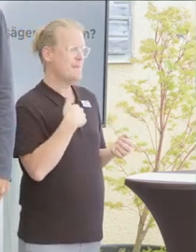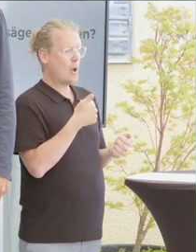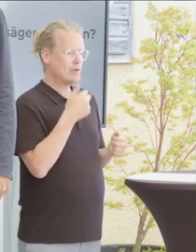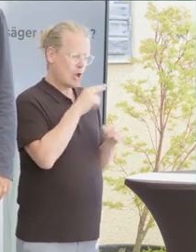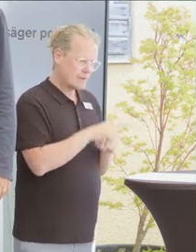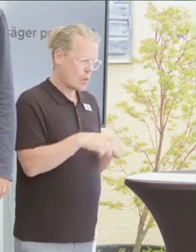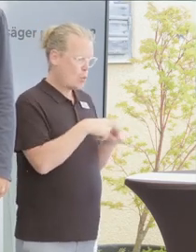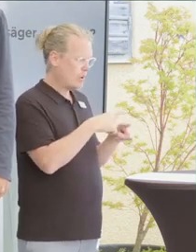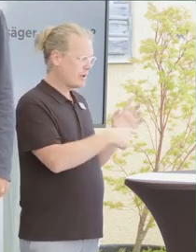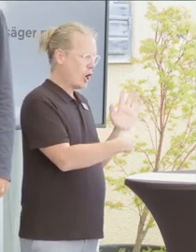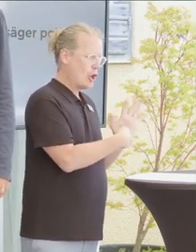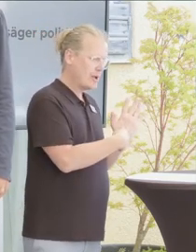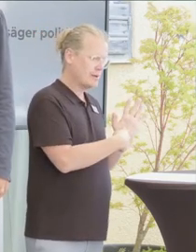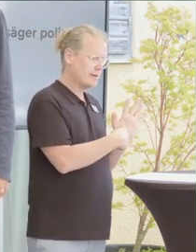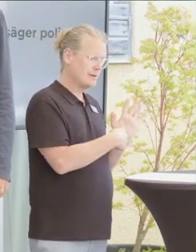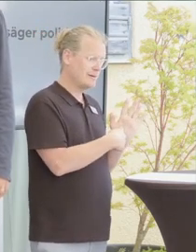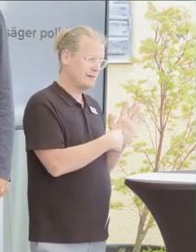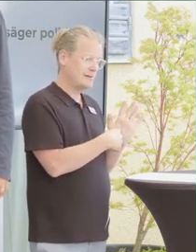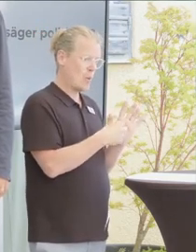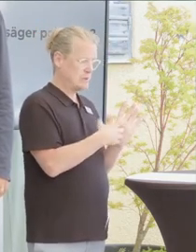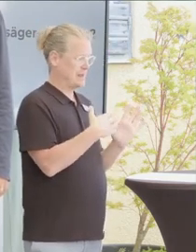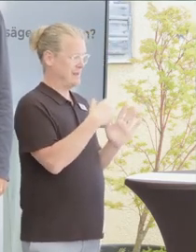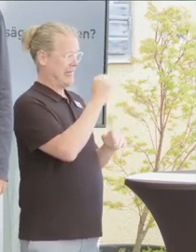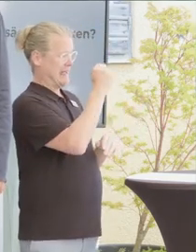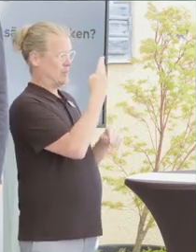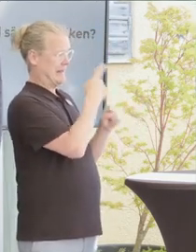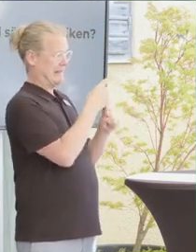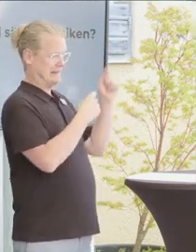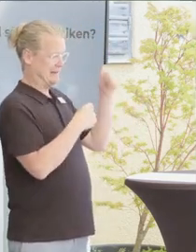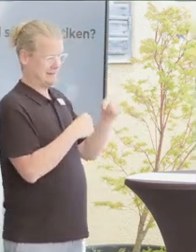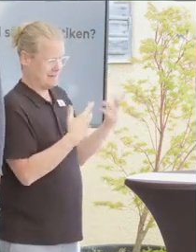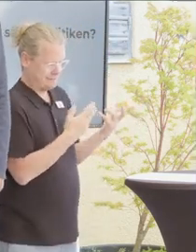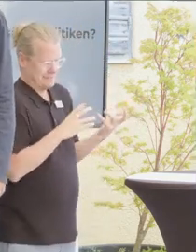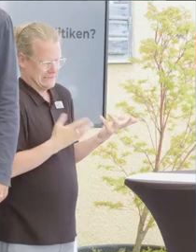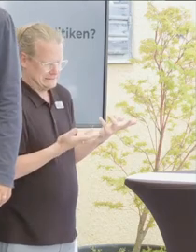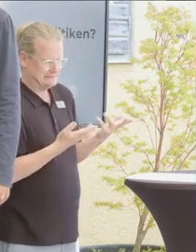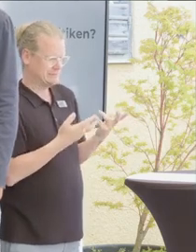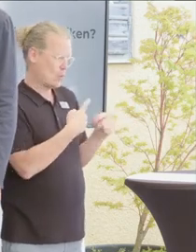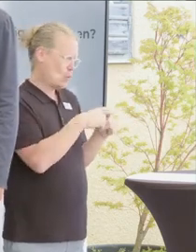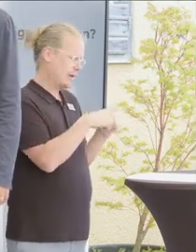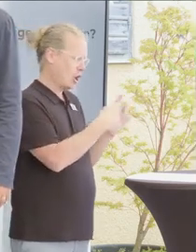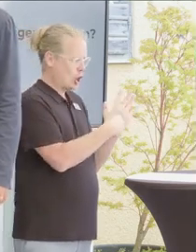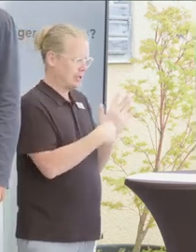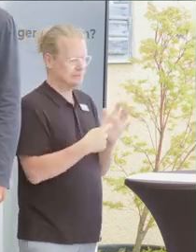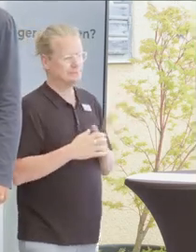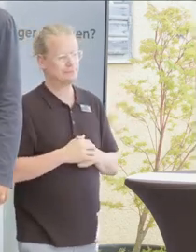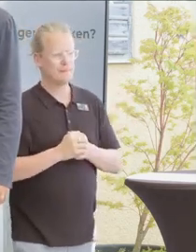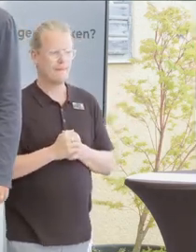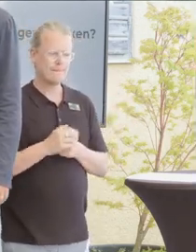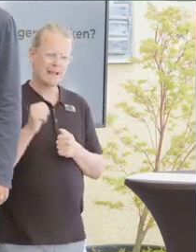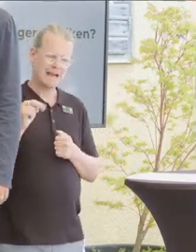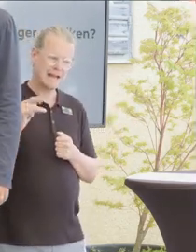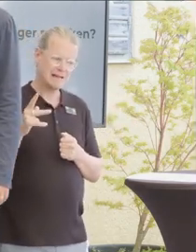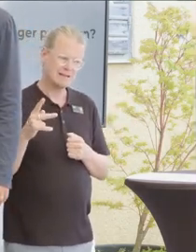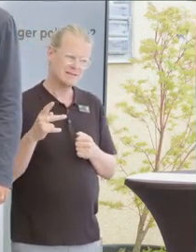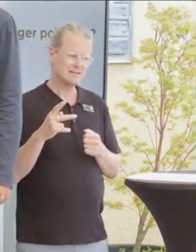var inne på. Mm. Erik? Nej, men det, vi har varit inne på det flera gånger, men det rör ju på sig väldigt snabbt i de här